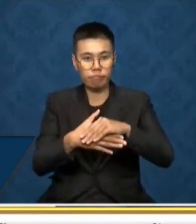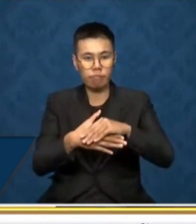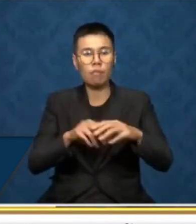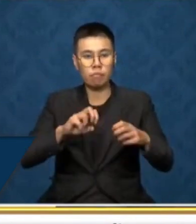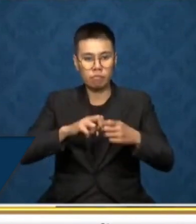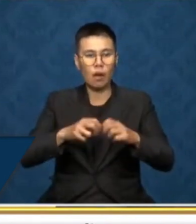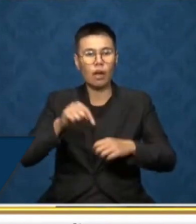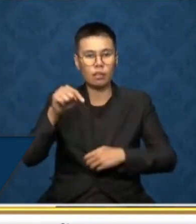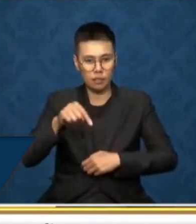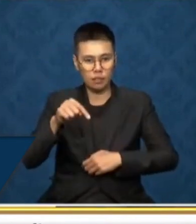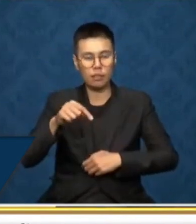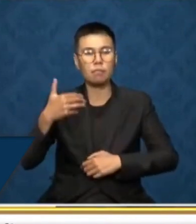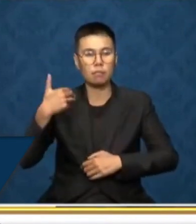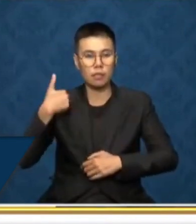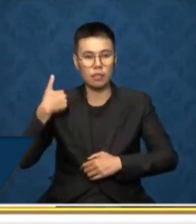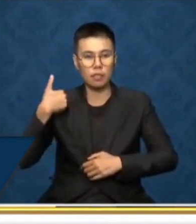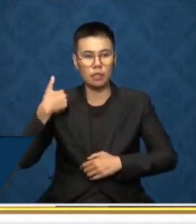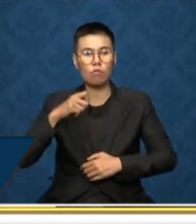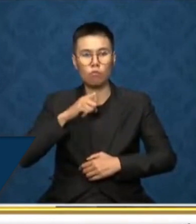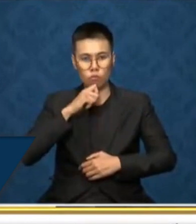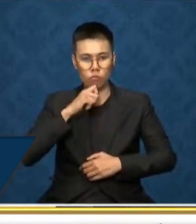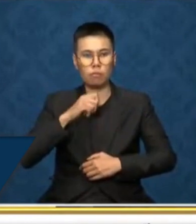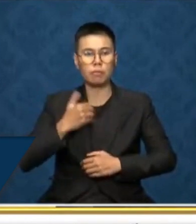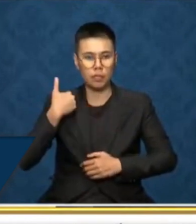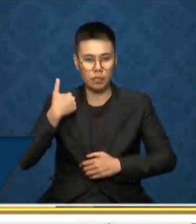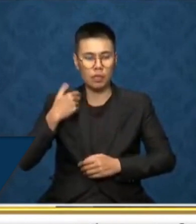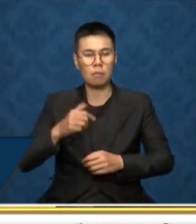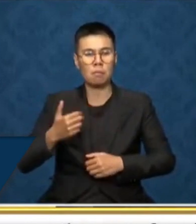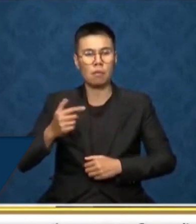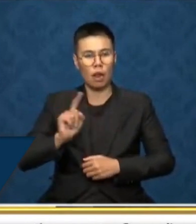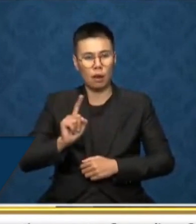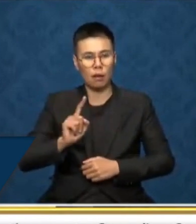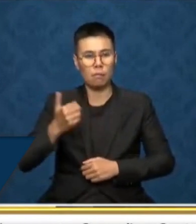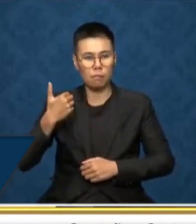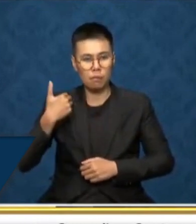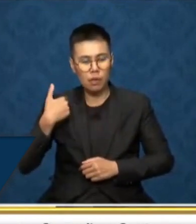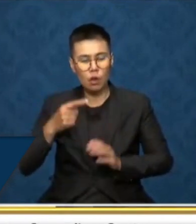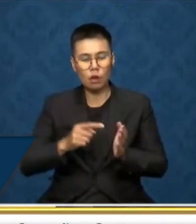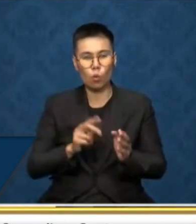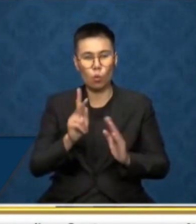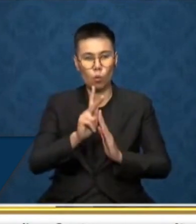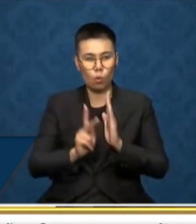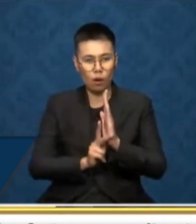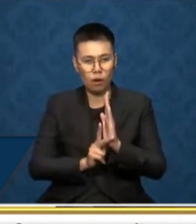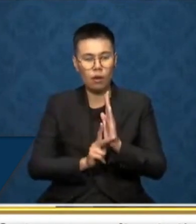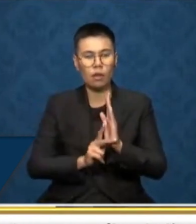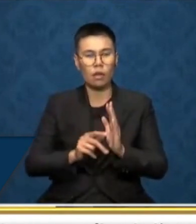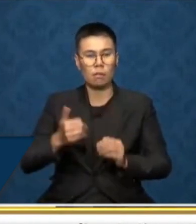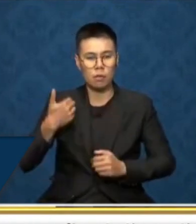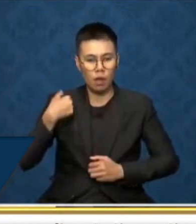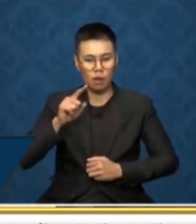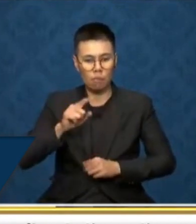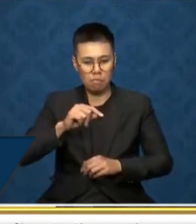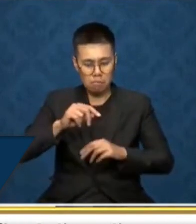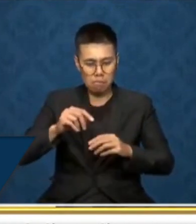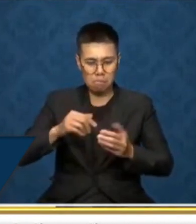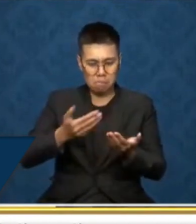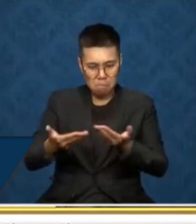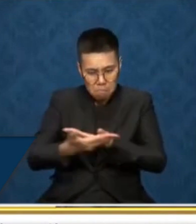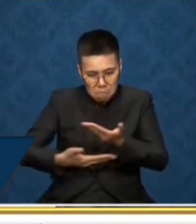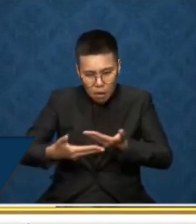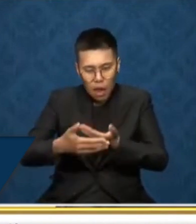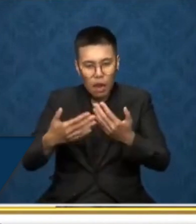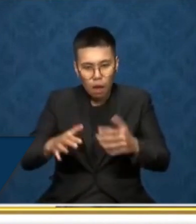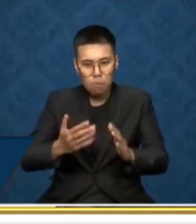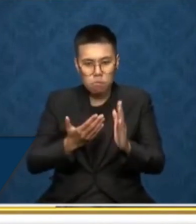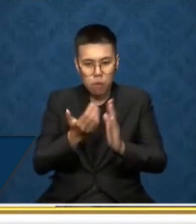มงก็ยังดำรงอยู่นะครับแม้จะมีการนำเสนอกฎหมายเข้าสู่การพิจารณาแล้วก็